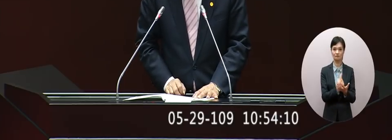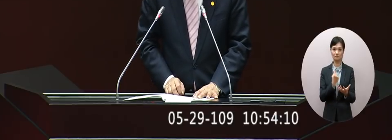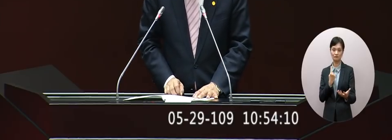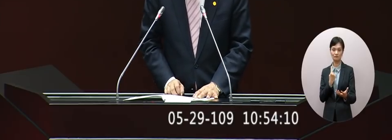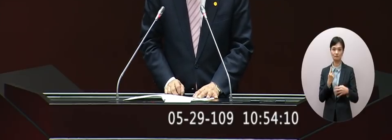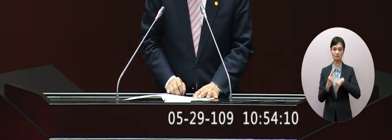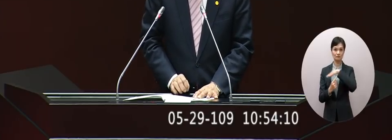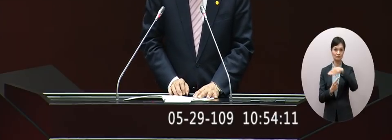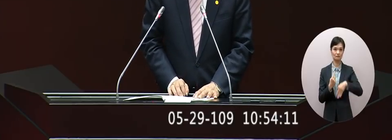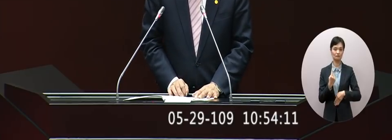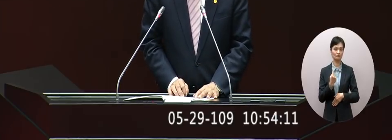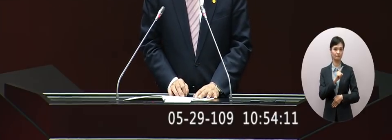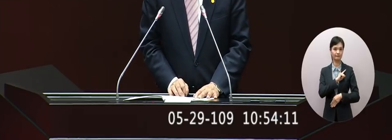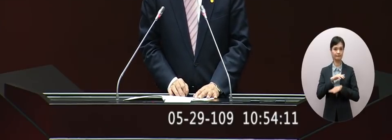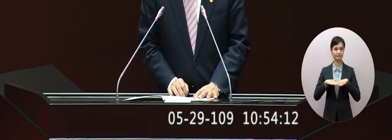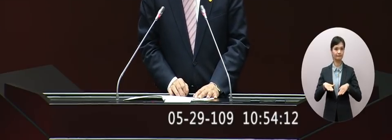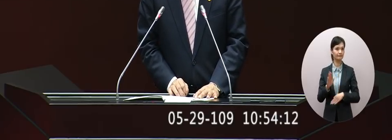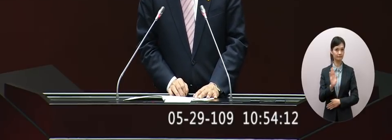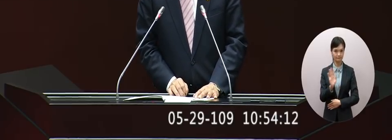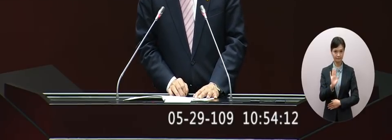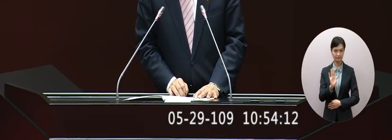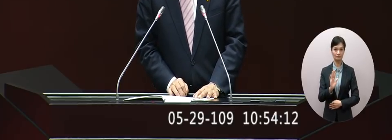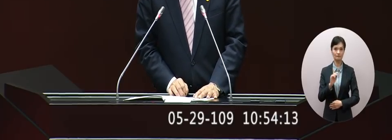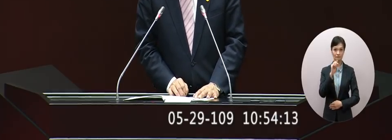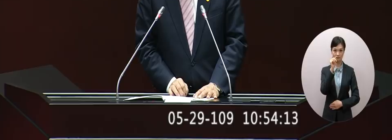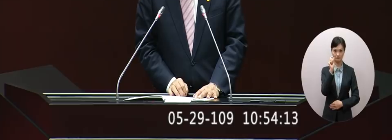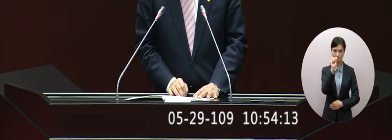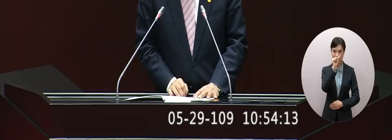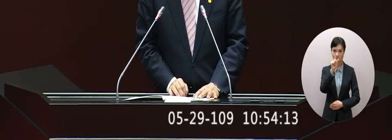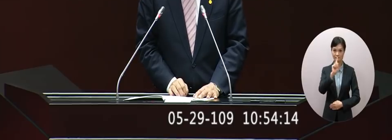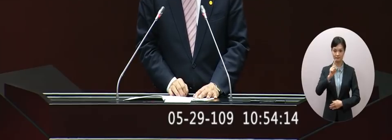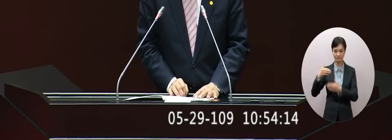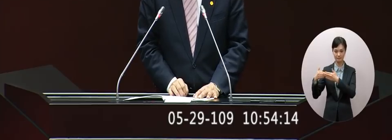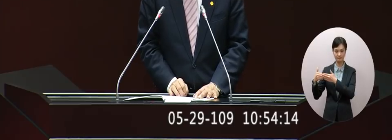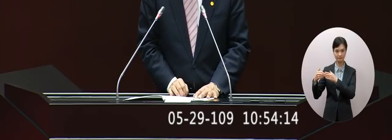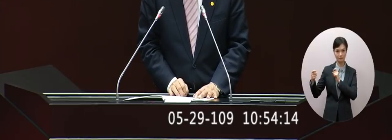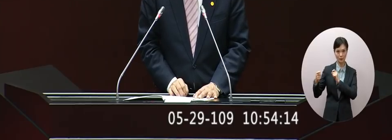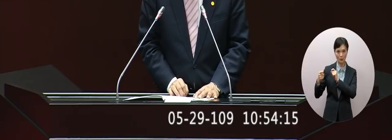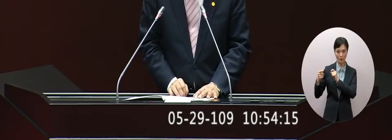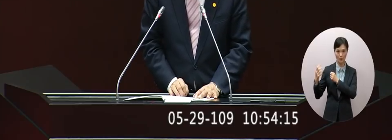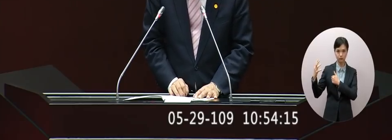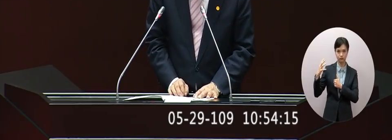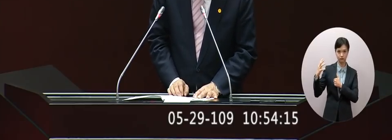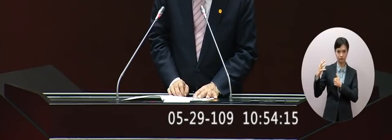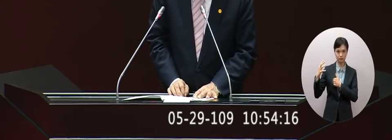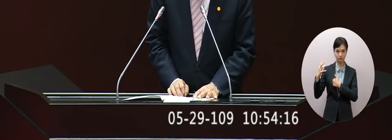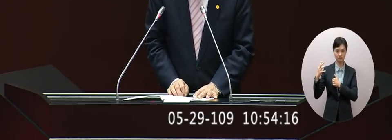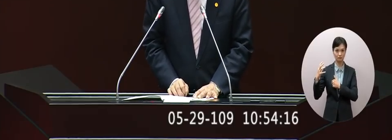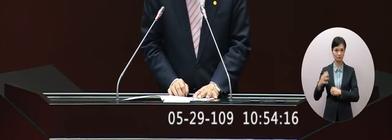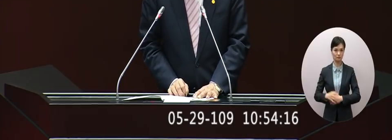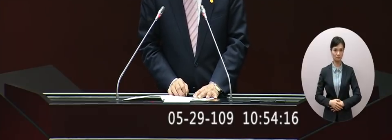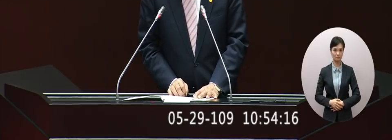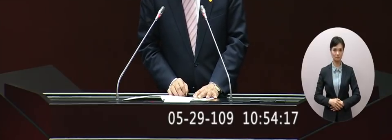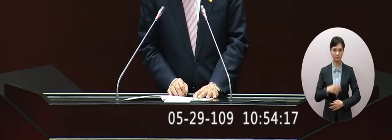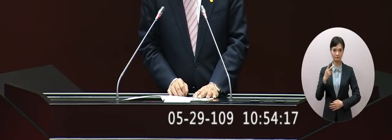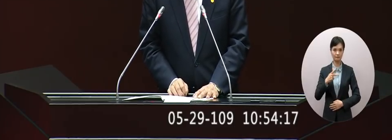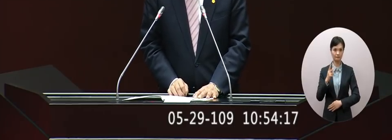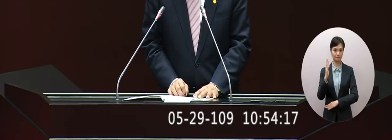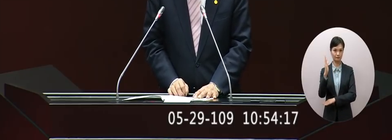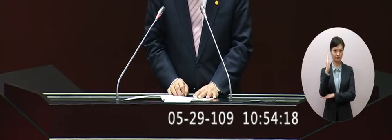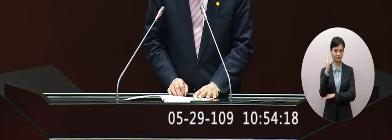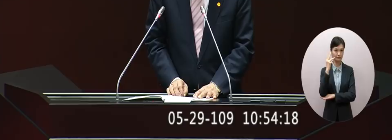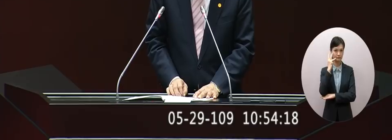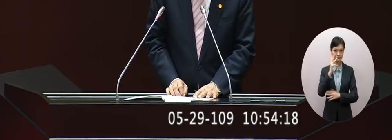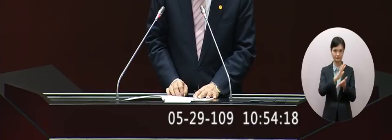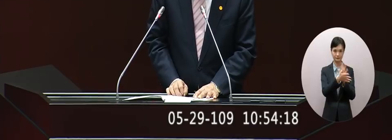安，尤其强邻就在近旁，虎视眈眈。政局瞬息